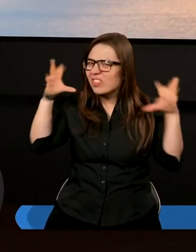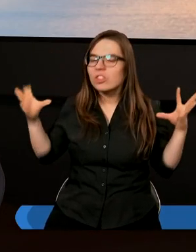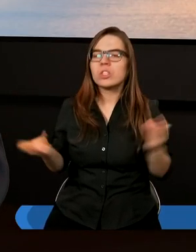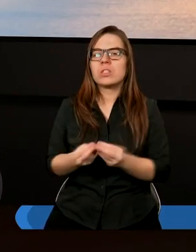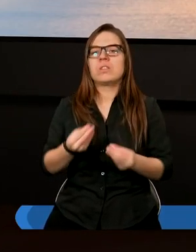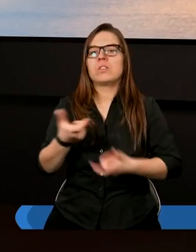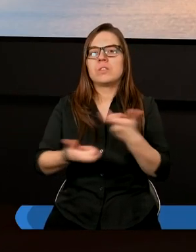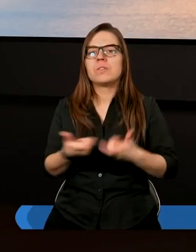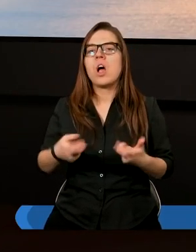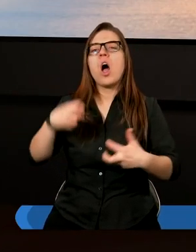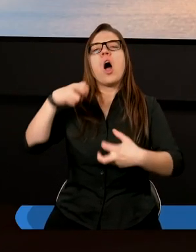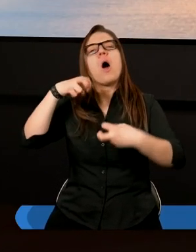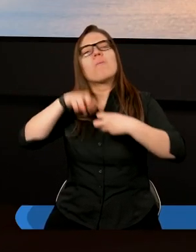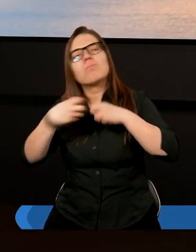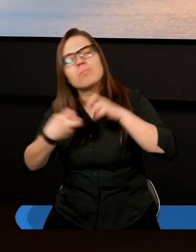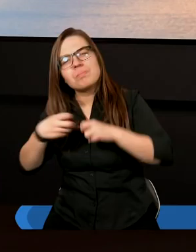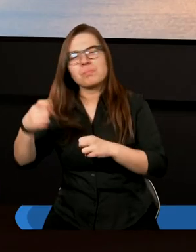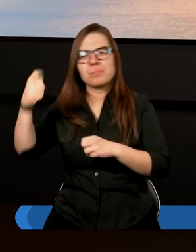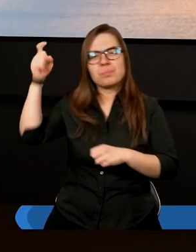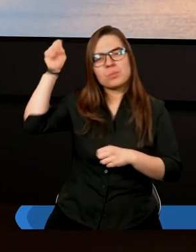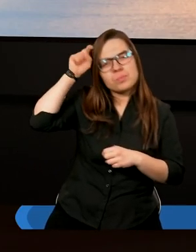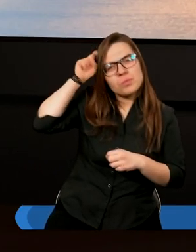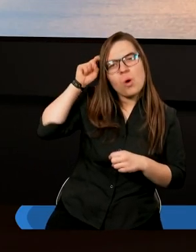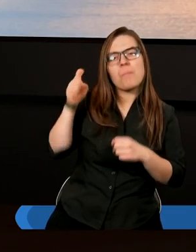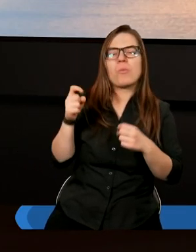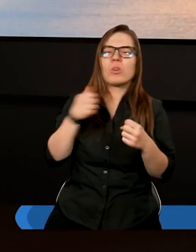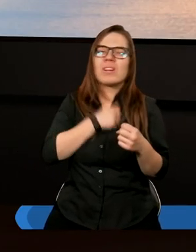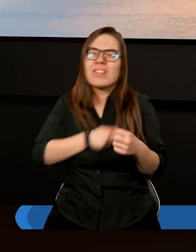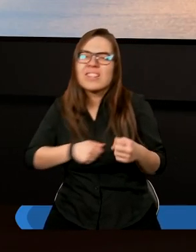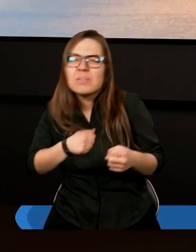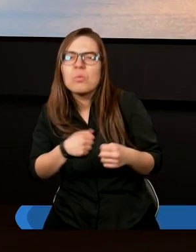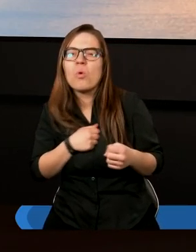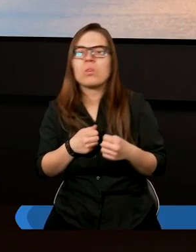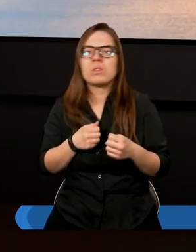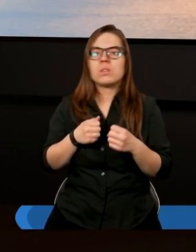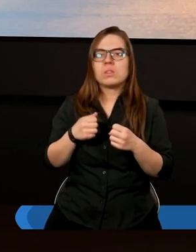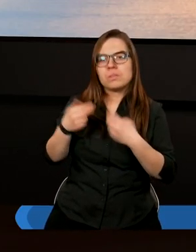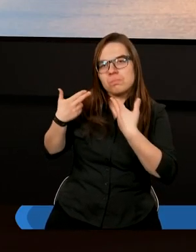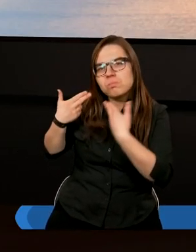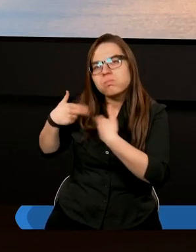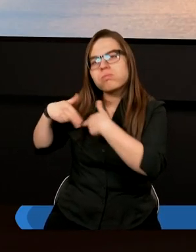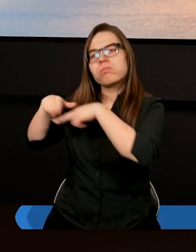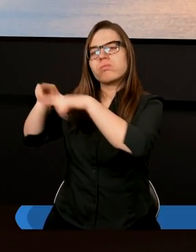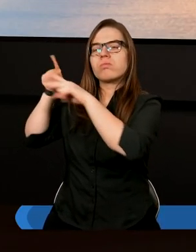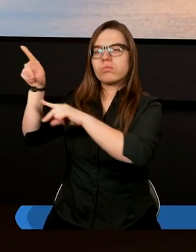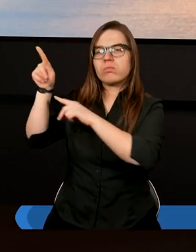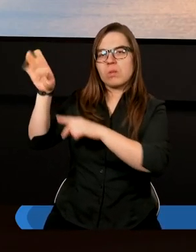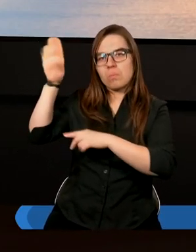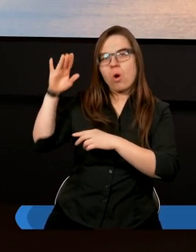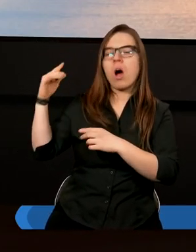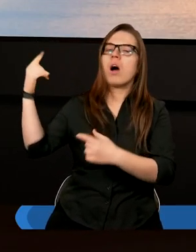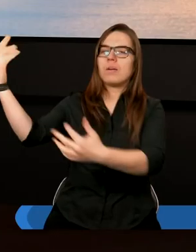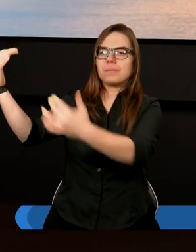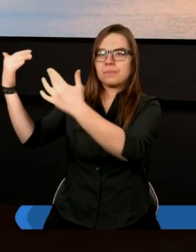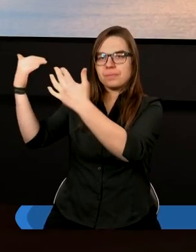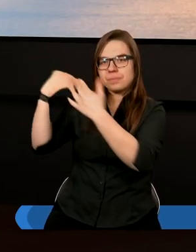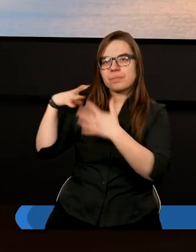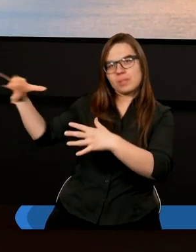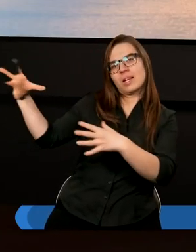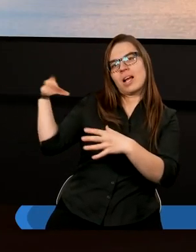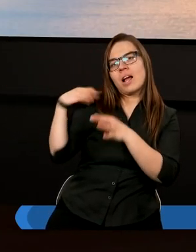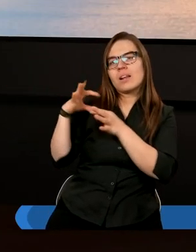problemy, troski, prośby, wszystko mogę w Jezusie Chrystusie, który mnie